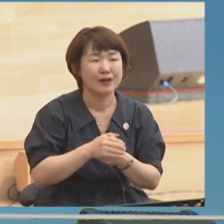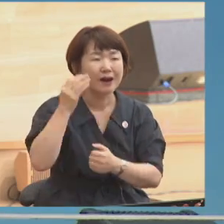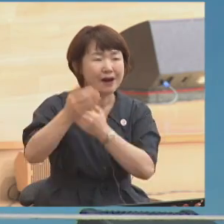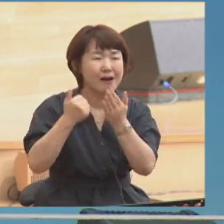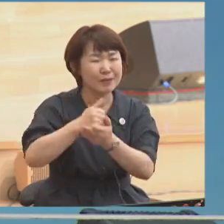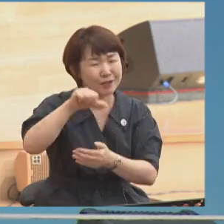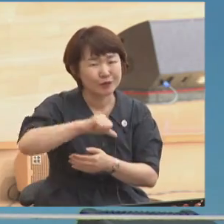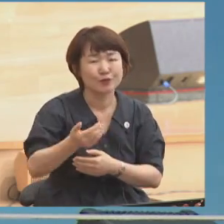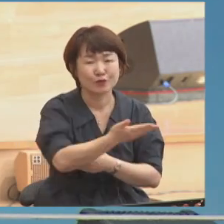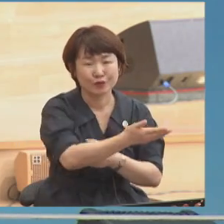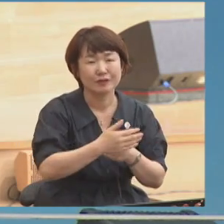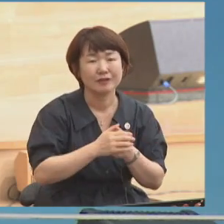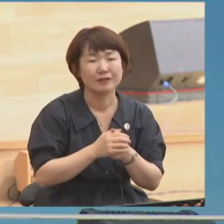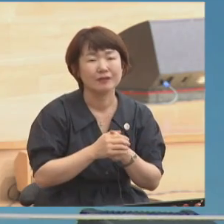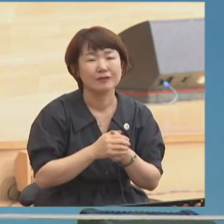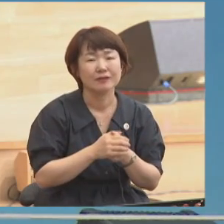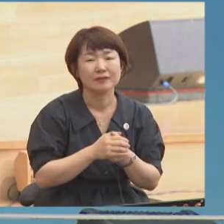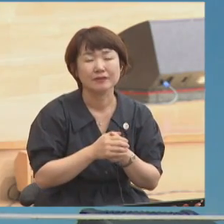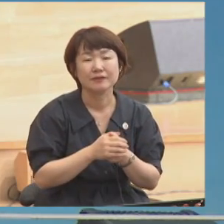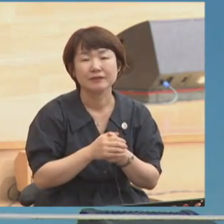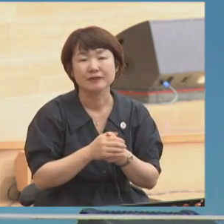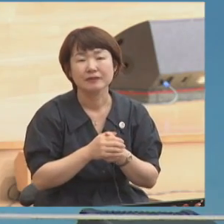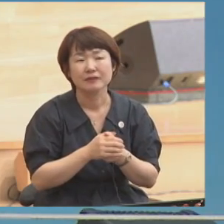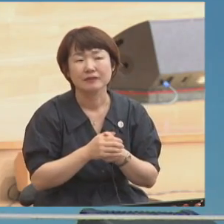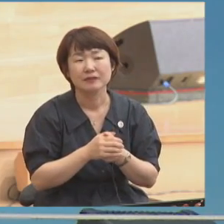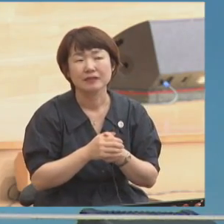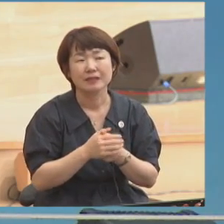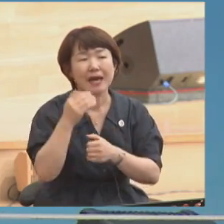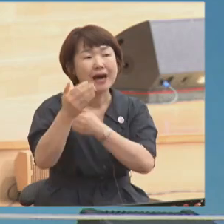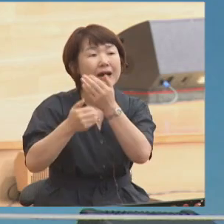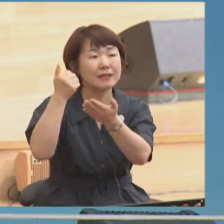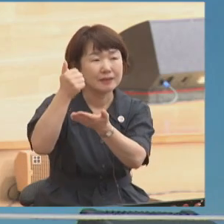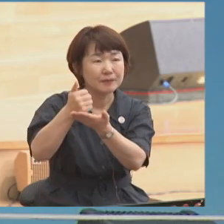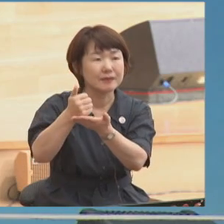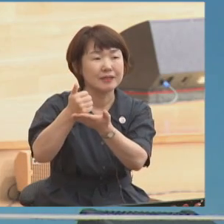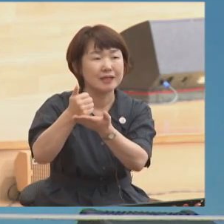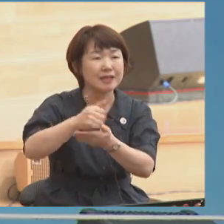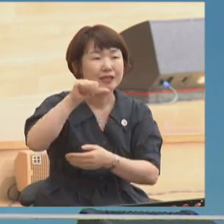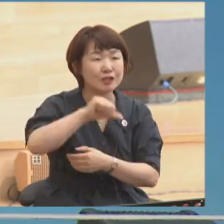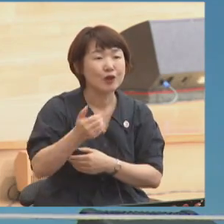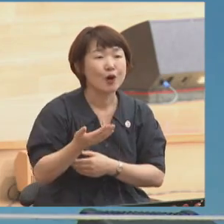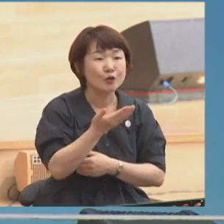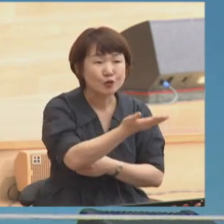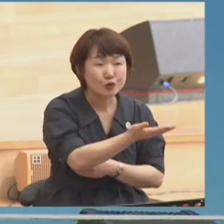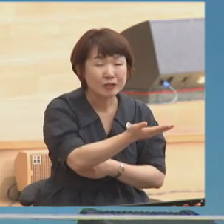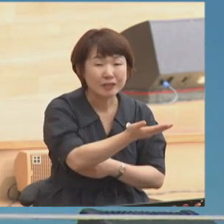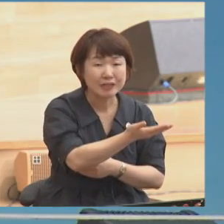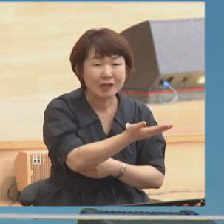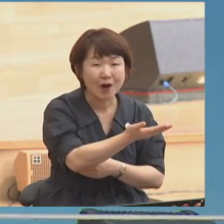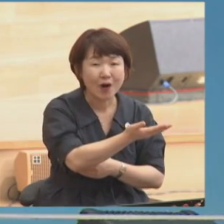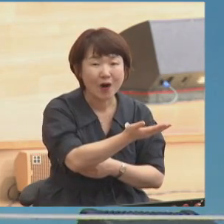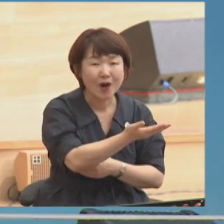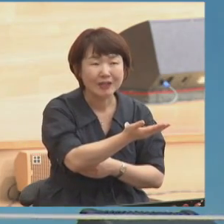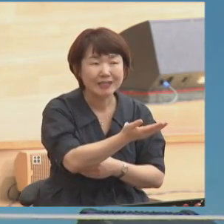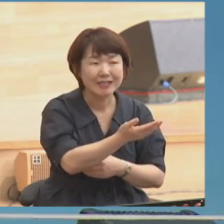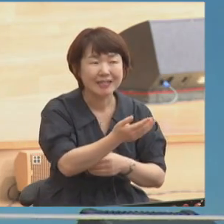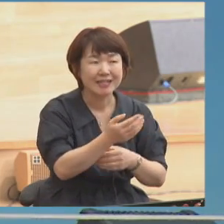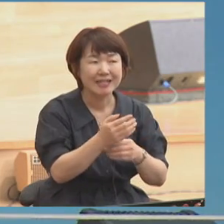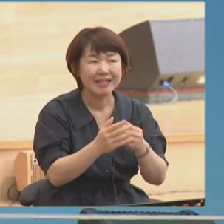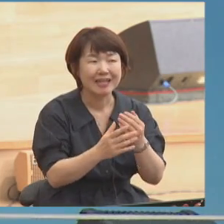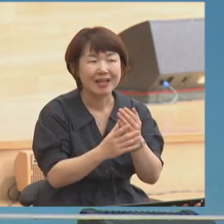하나님이 저주신 거예요. 여러분, 이렇게 하나님이 저주시는 것을 우리는 뭐라고 부릅니까?